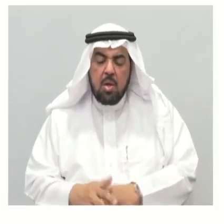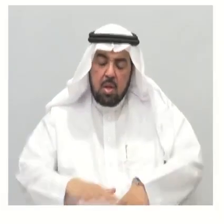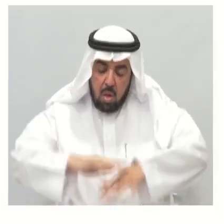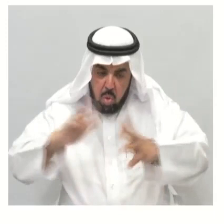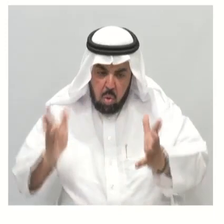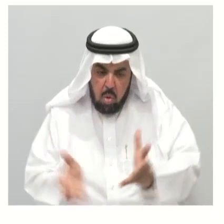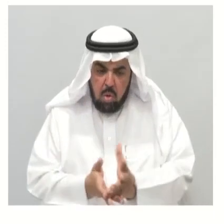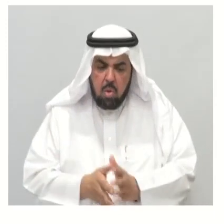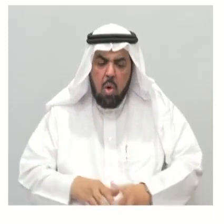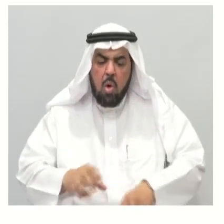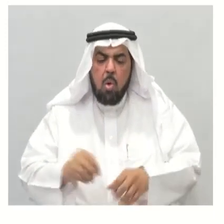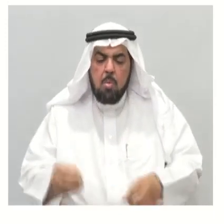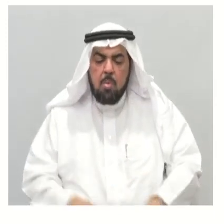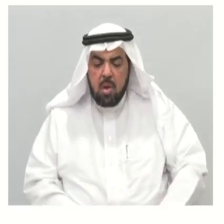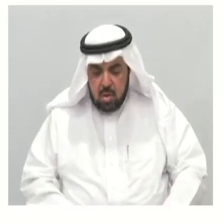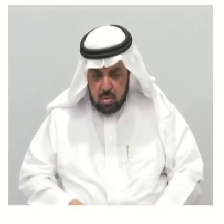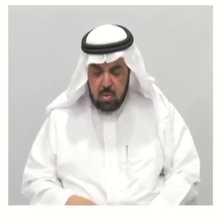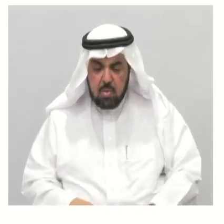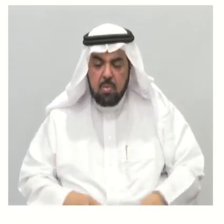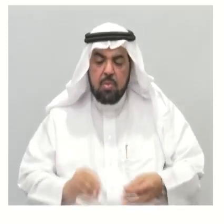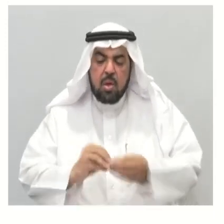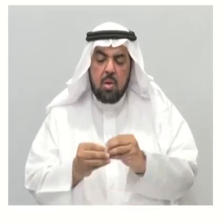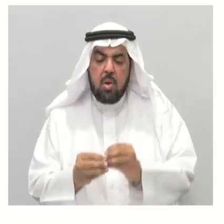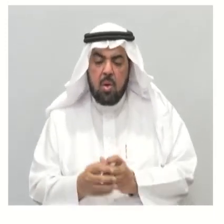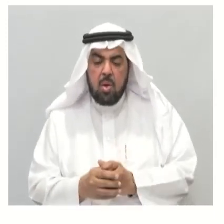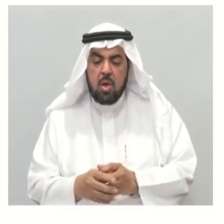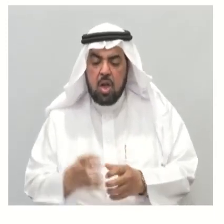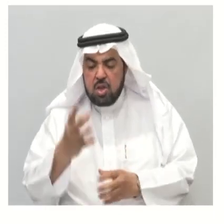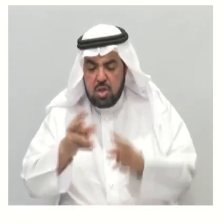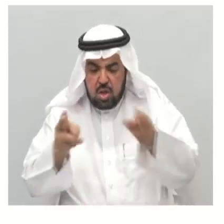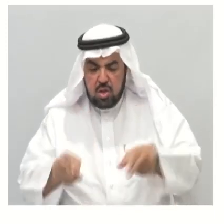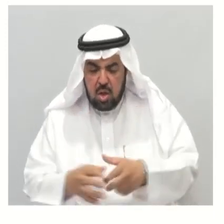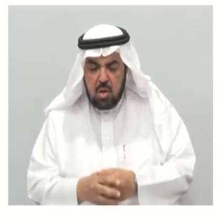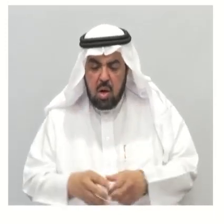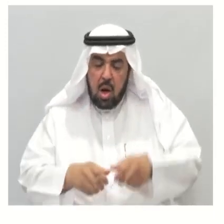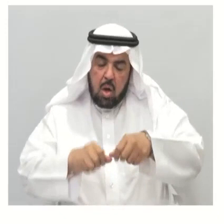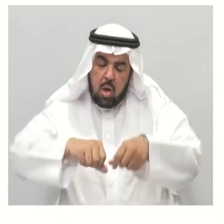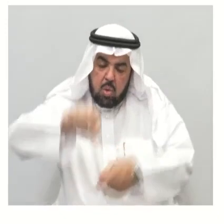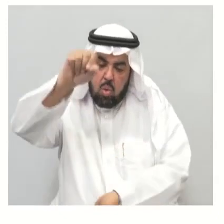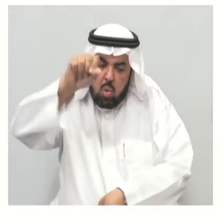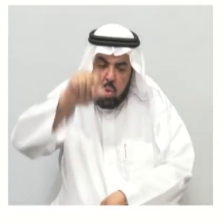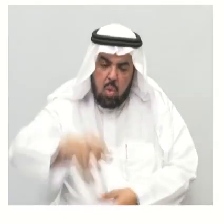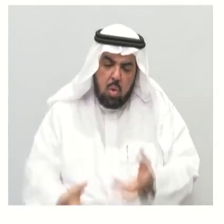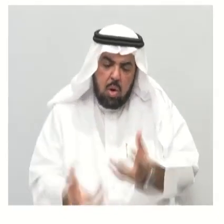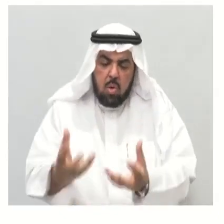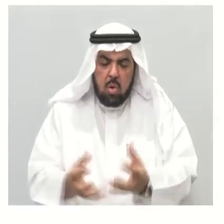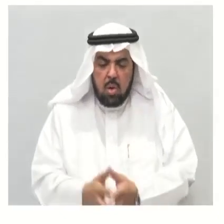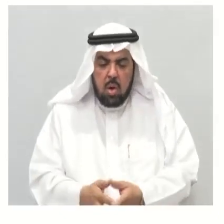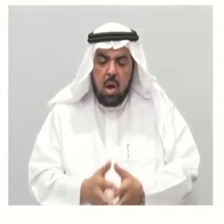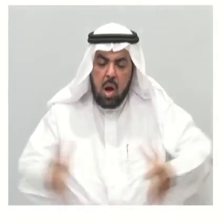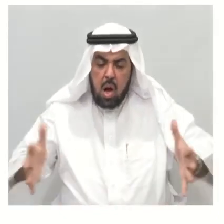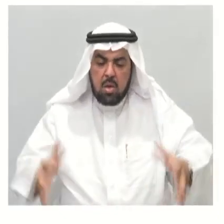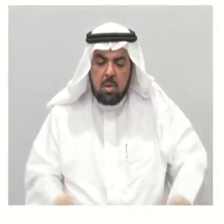تضم كل من، ممتاز، اللون، الشكل، الطول، الكتلة،